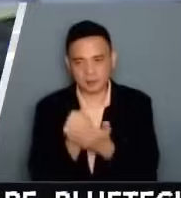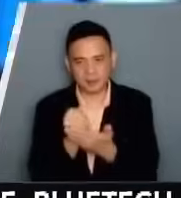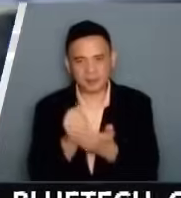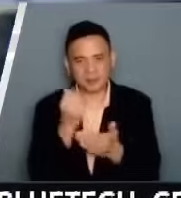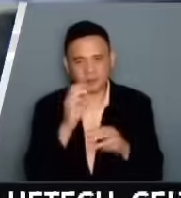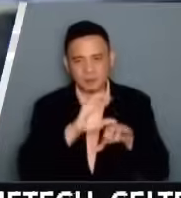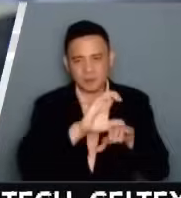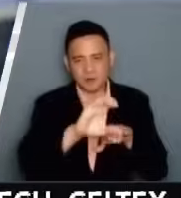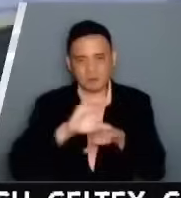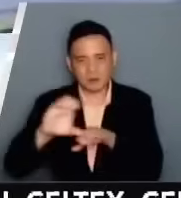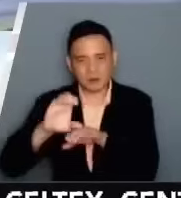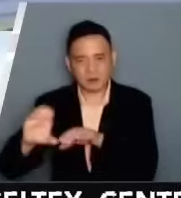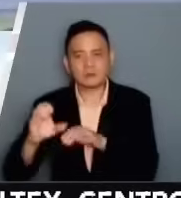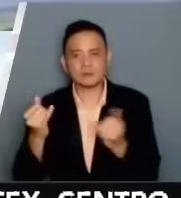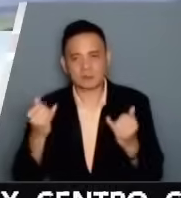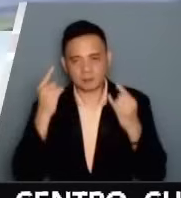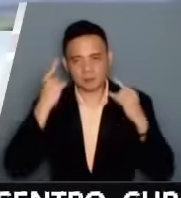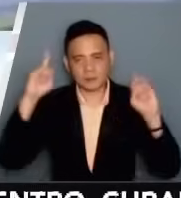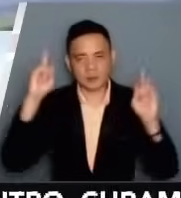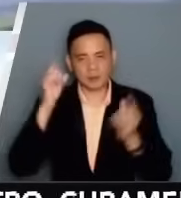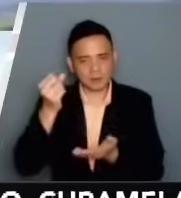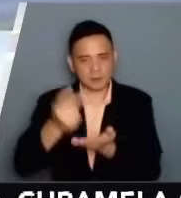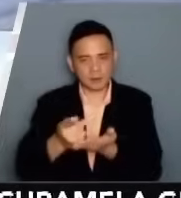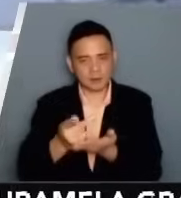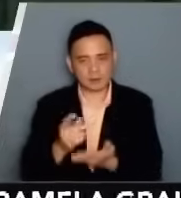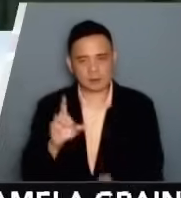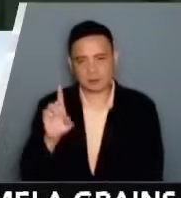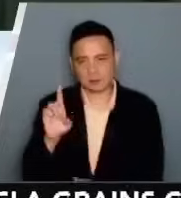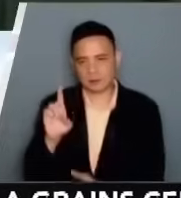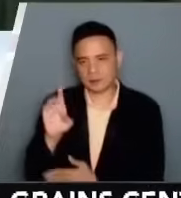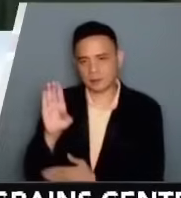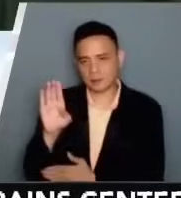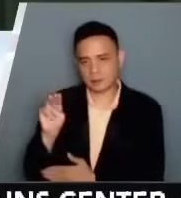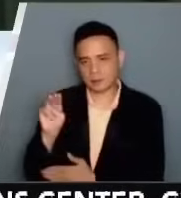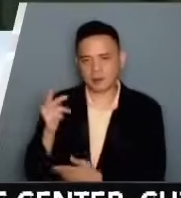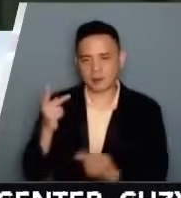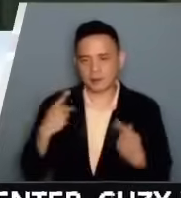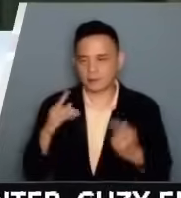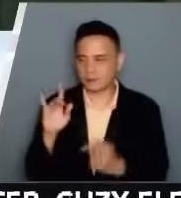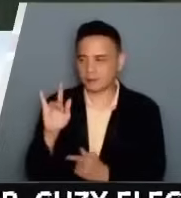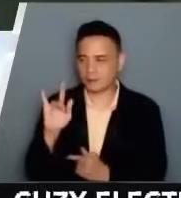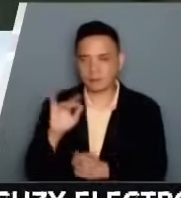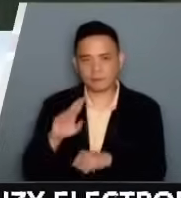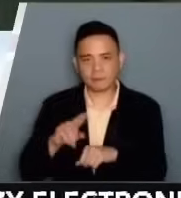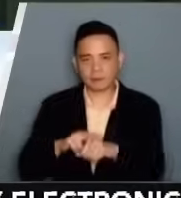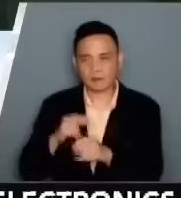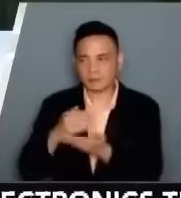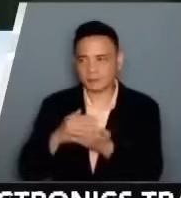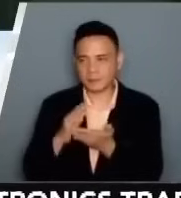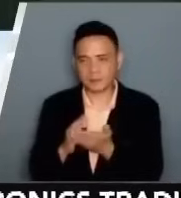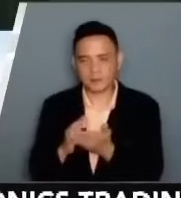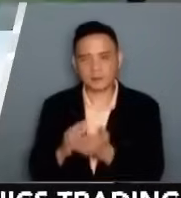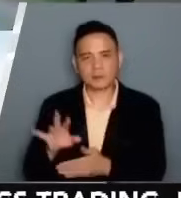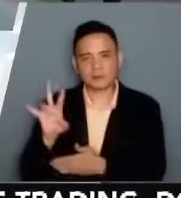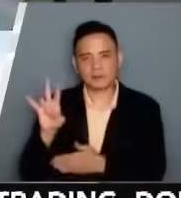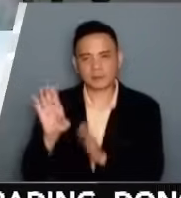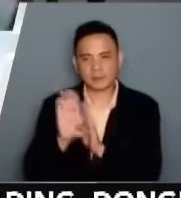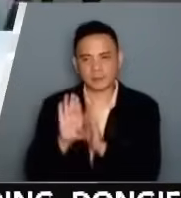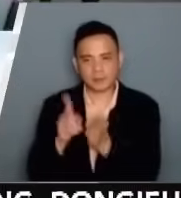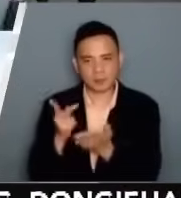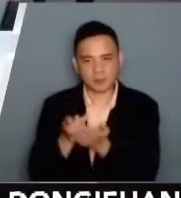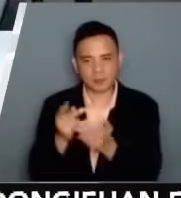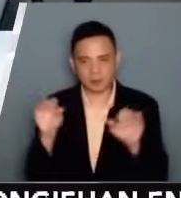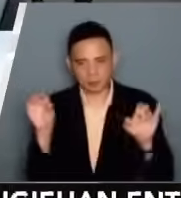Department of Budget and Management, kasama na sa panukalang 2025 National Budget, ang 70 bilyong pisong adjustment para sa first at